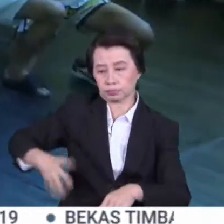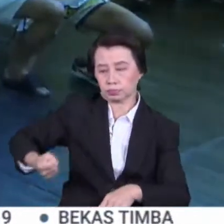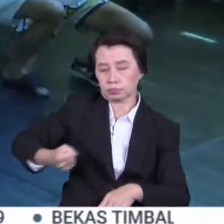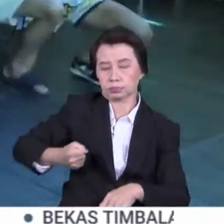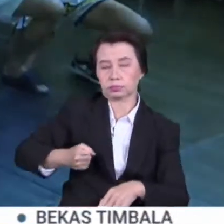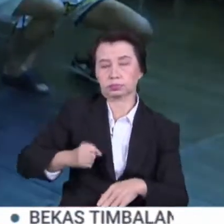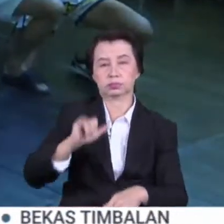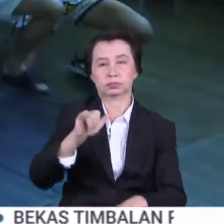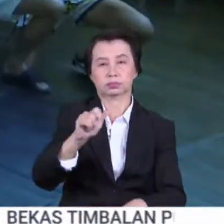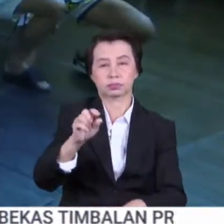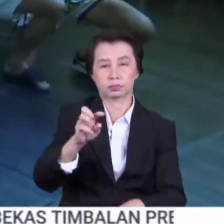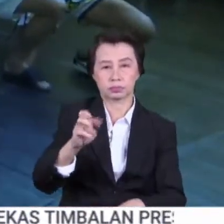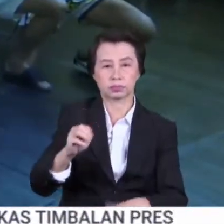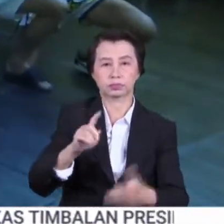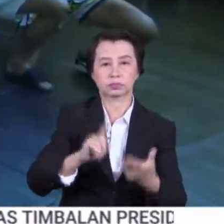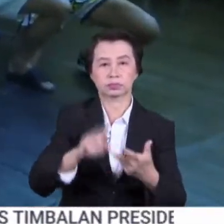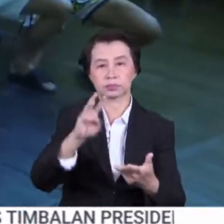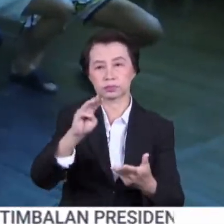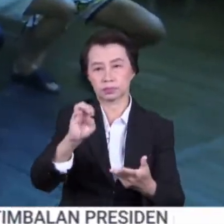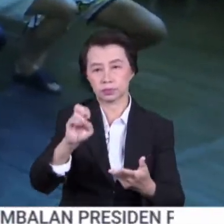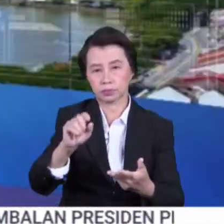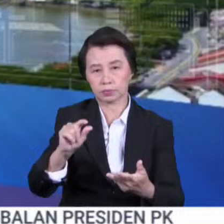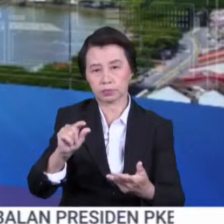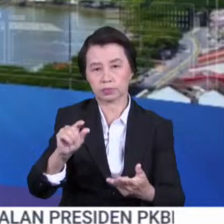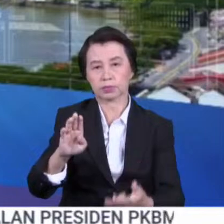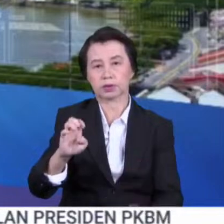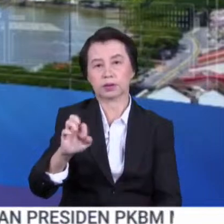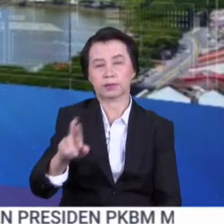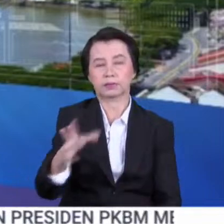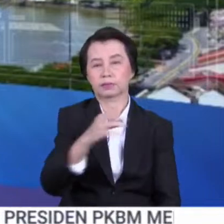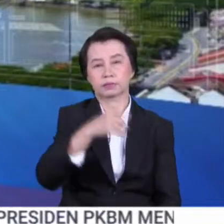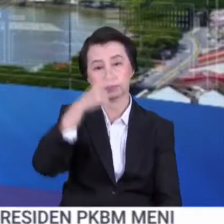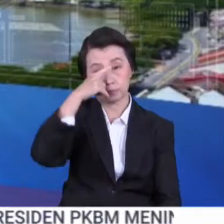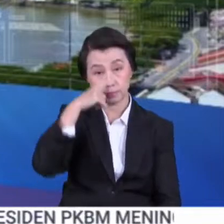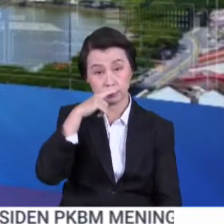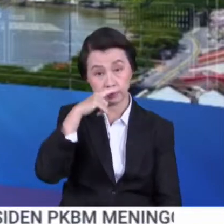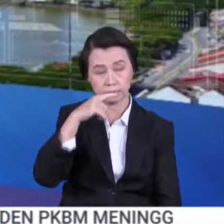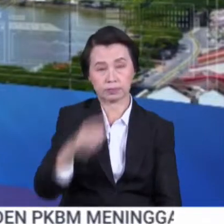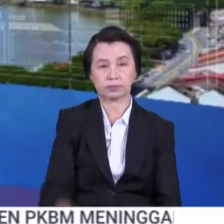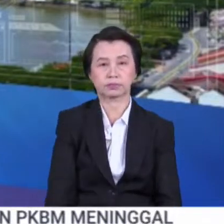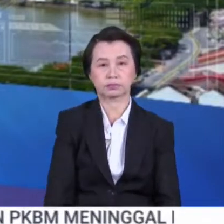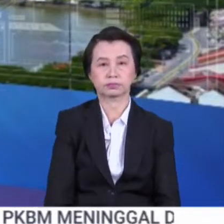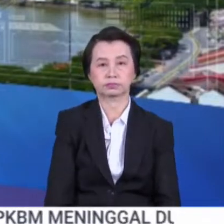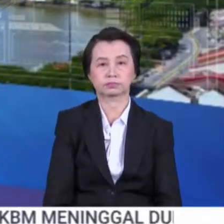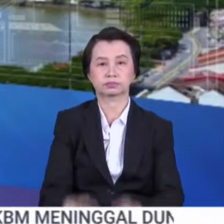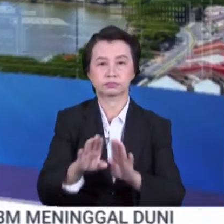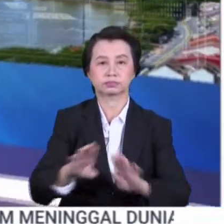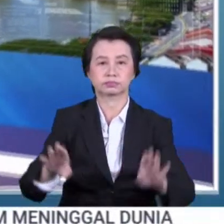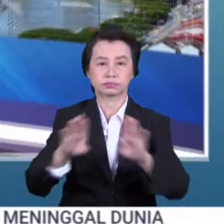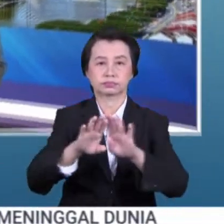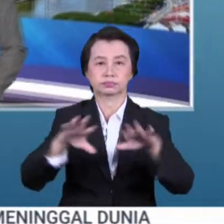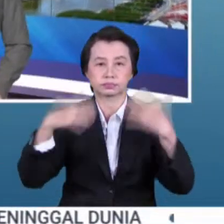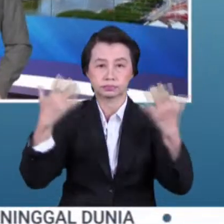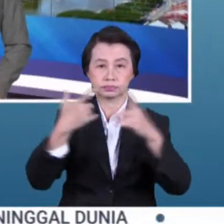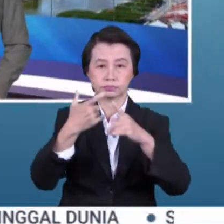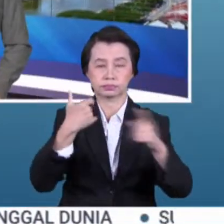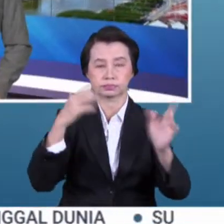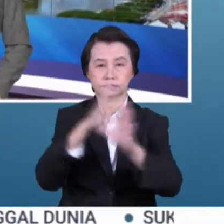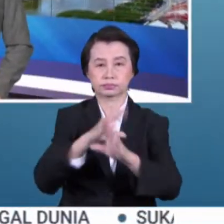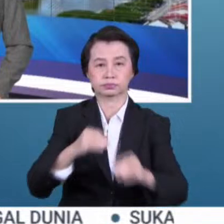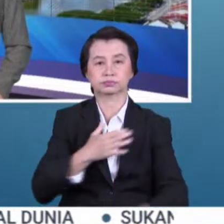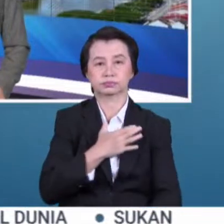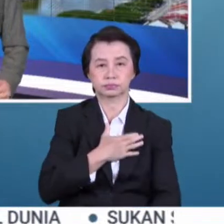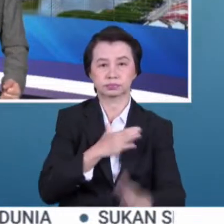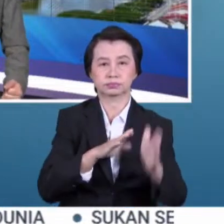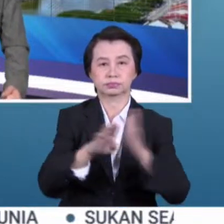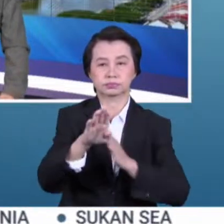Yaman, Maghribi dan Thailand. Baik, saudara, perkongsian itu tadi mengakhiri berita dari Sarawak. Salam Malaysia Madani. Kita